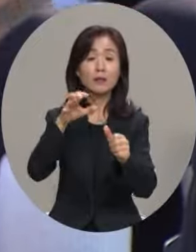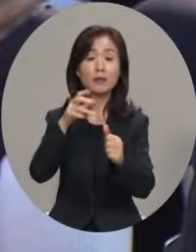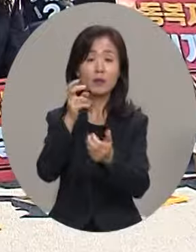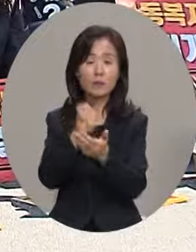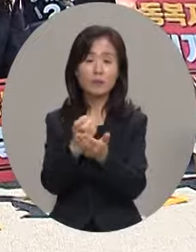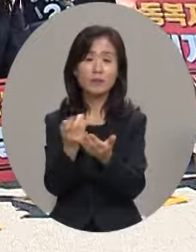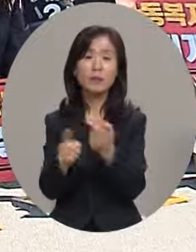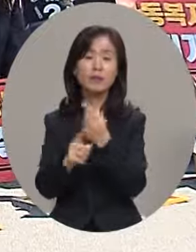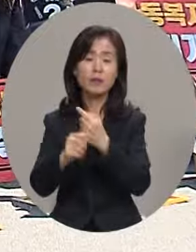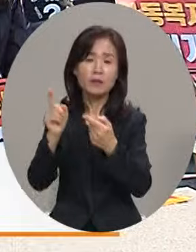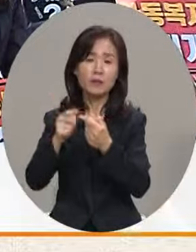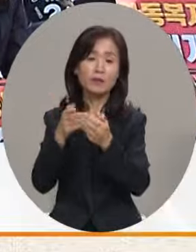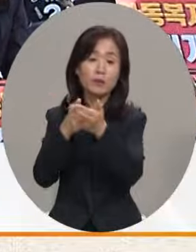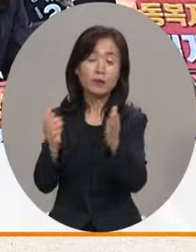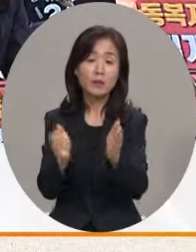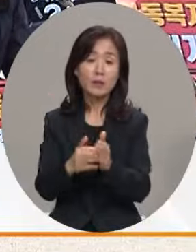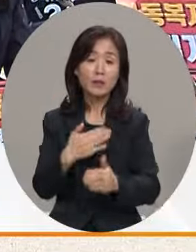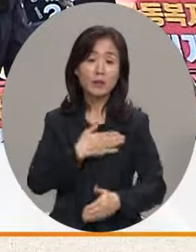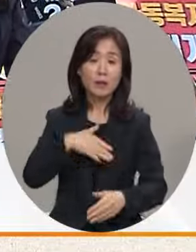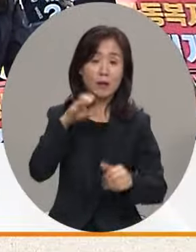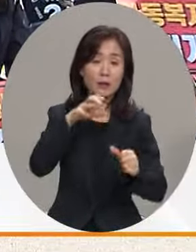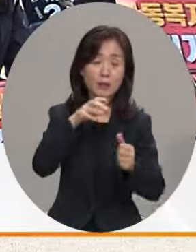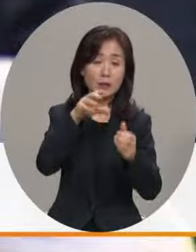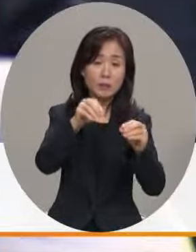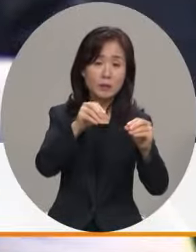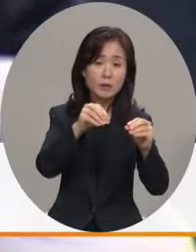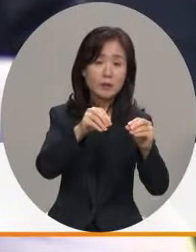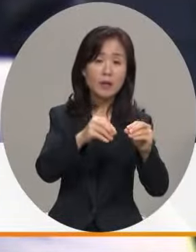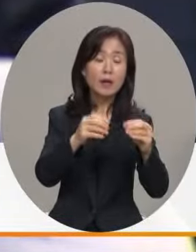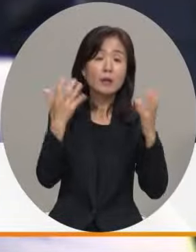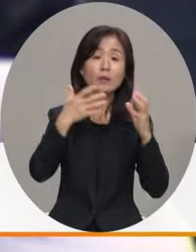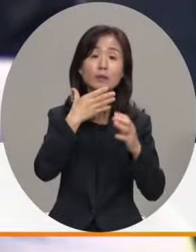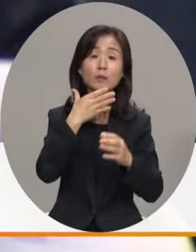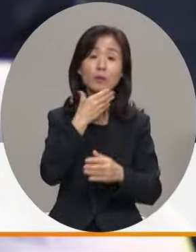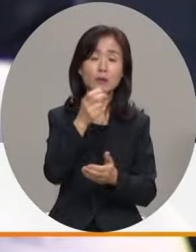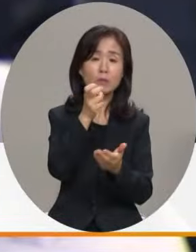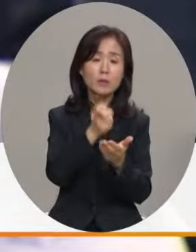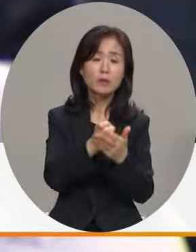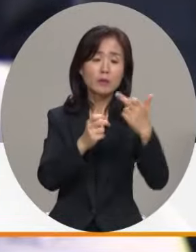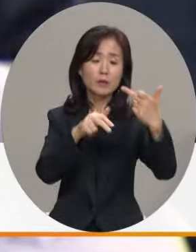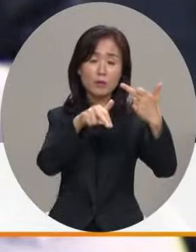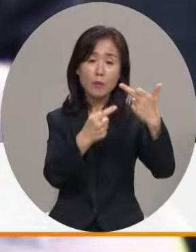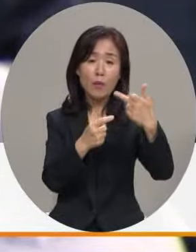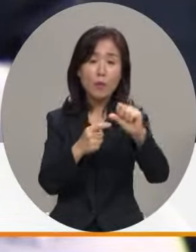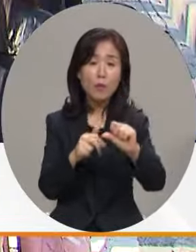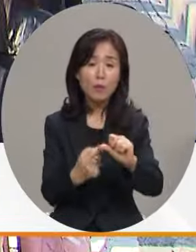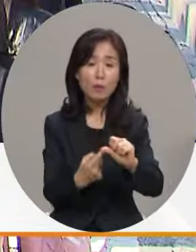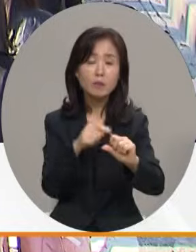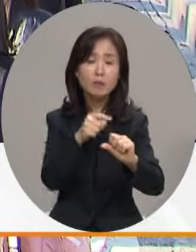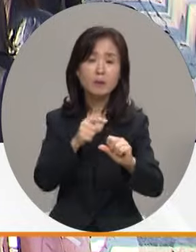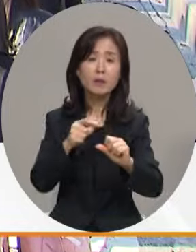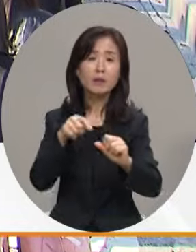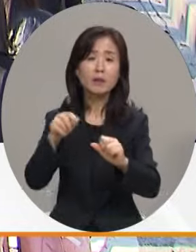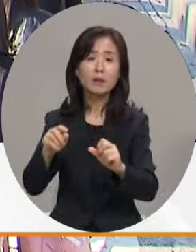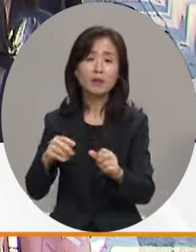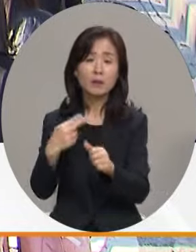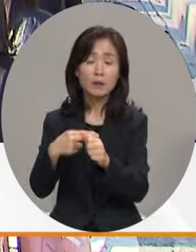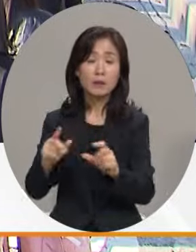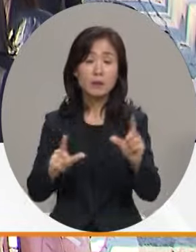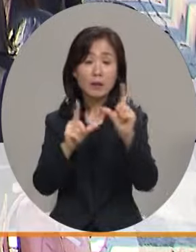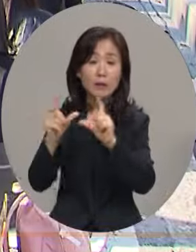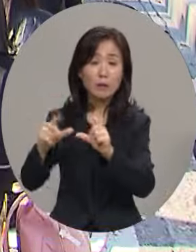요구했습니다. 정서적 학대 행위를 금지하는 아동복지법 제17조 5호가 교사들의 생활지도를 아동학대로